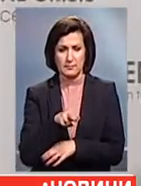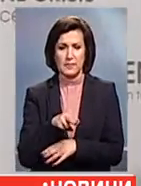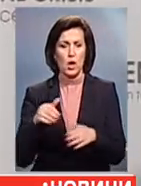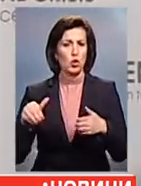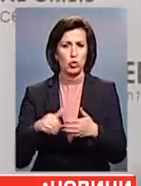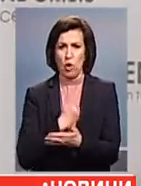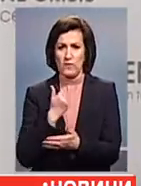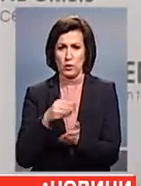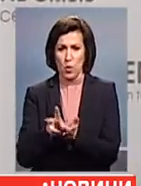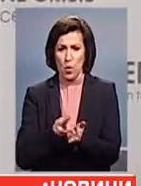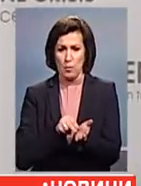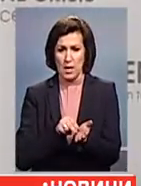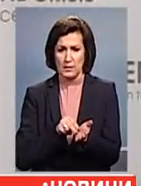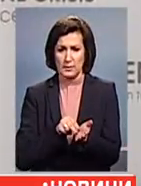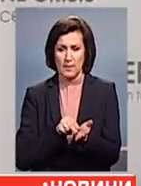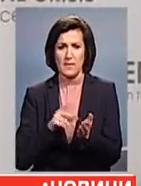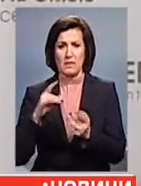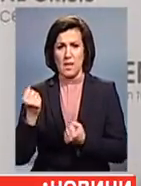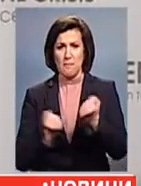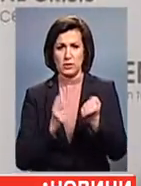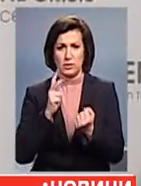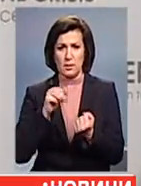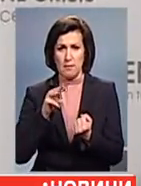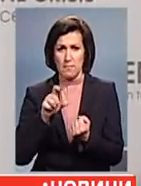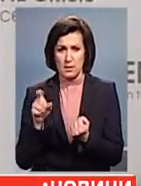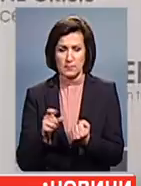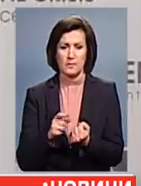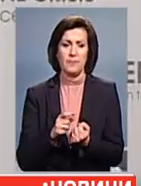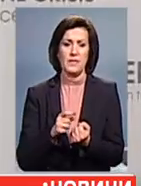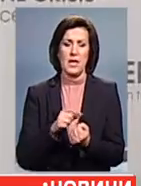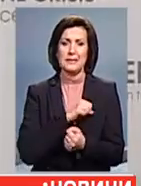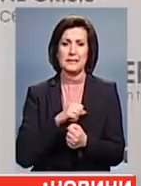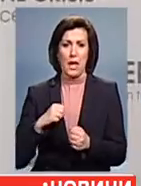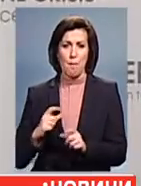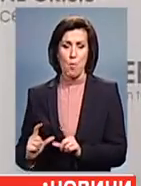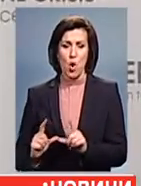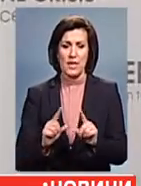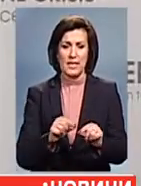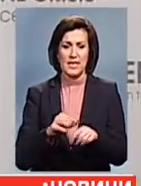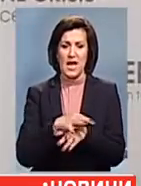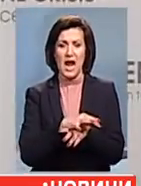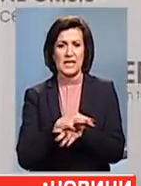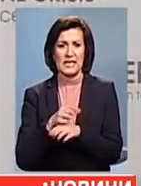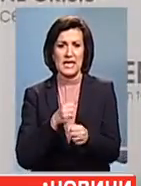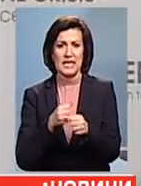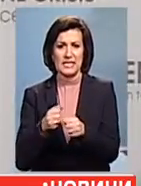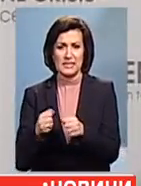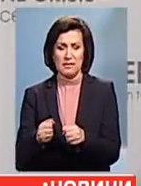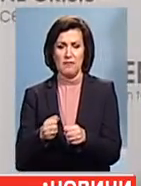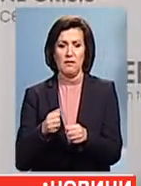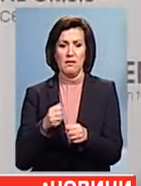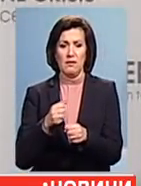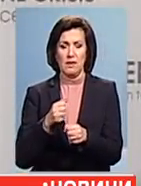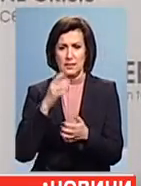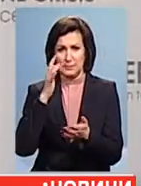новітнього зразка на базі машини «КамАЗ» та самохідні артилерійські установки. З